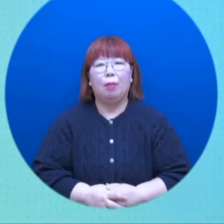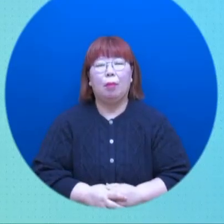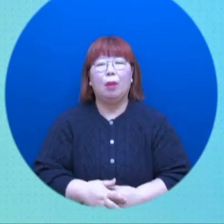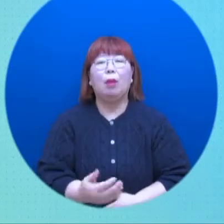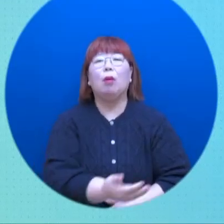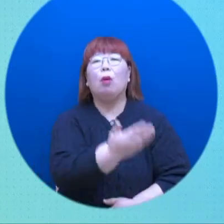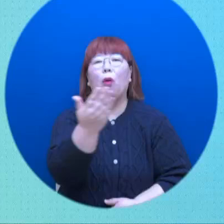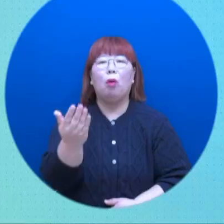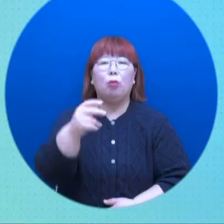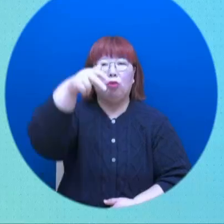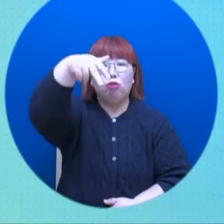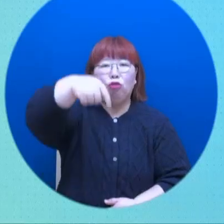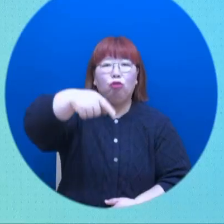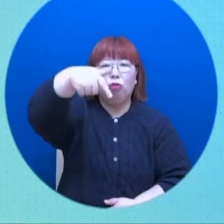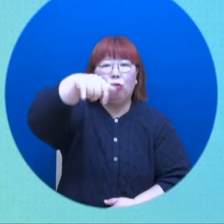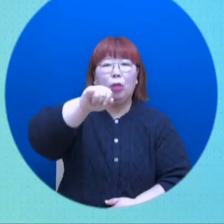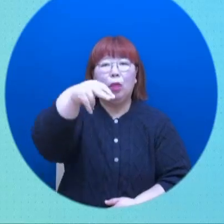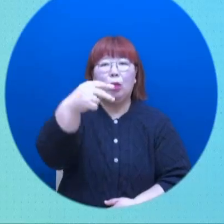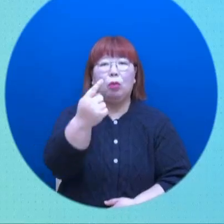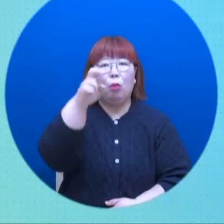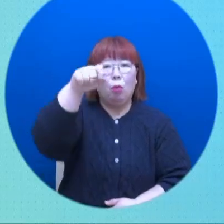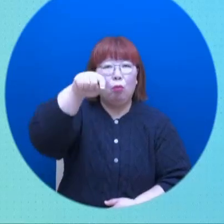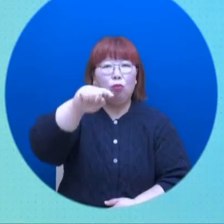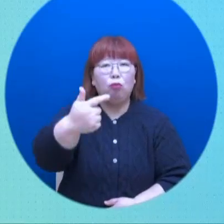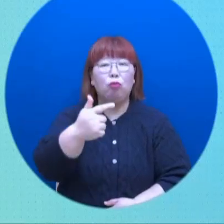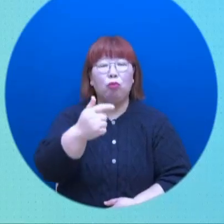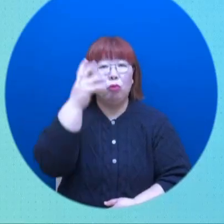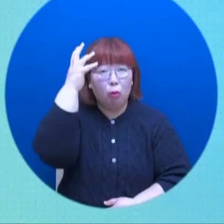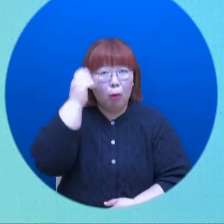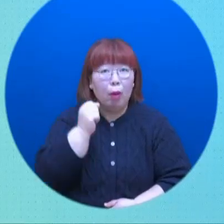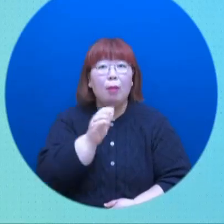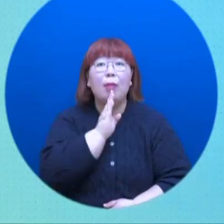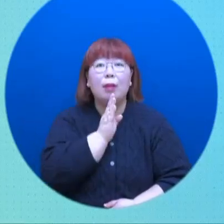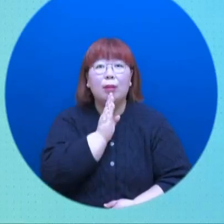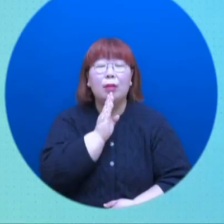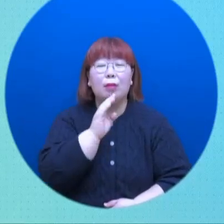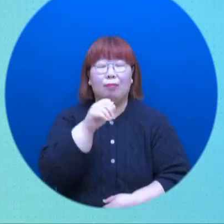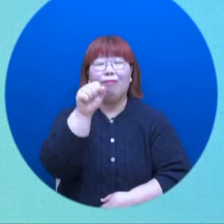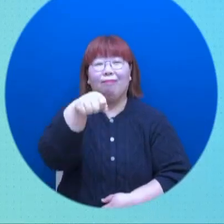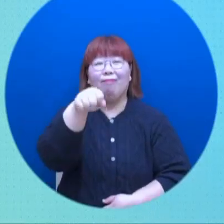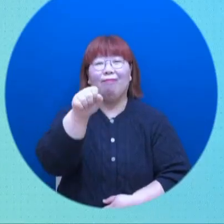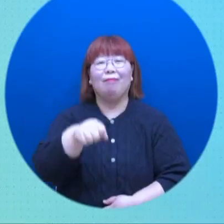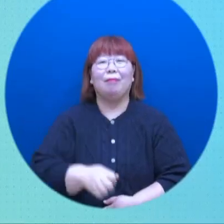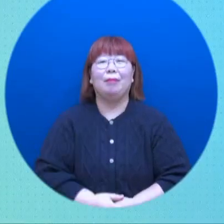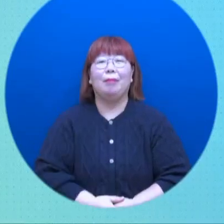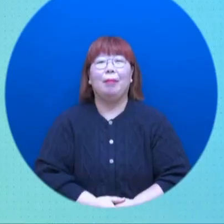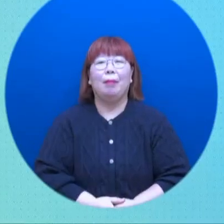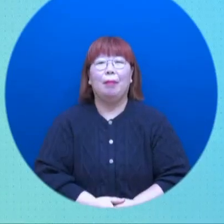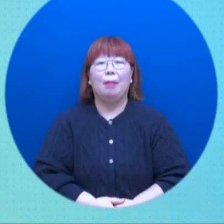주기도문 외우시죠? 네, 외우시는 분 한번 고개를 끄덕여 보세요. 네, 좋습니다.